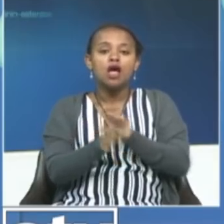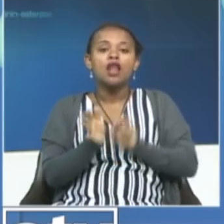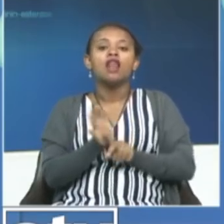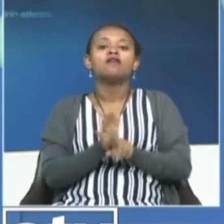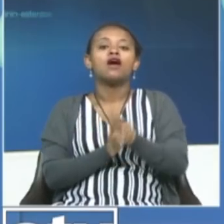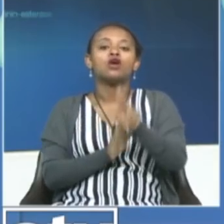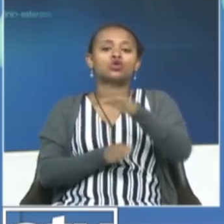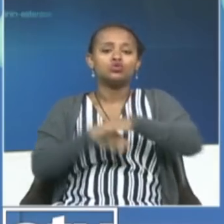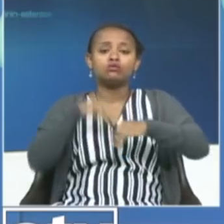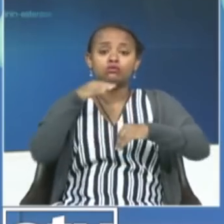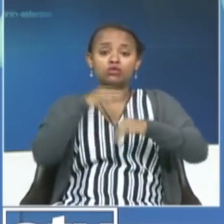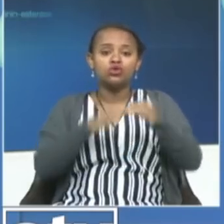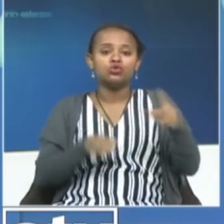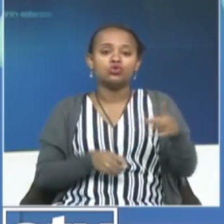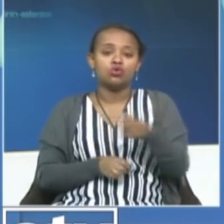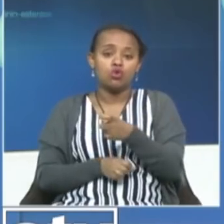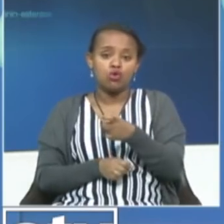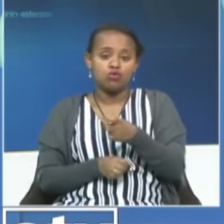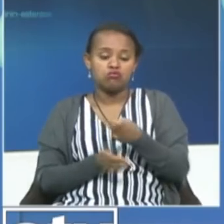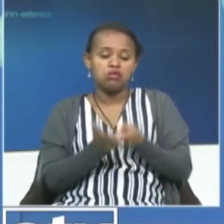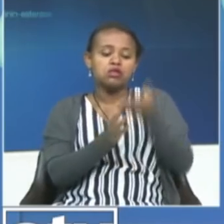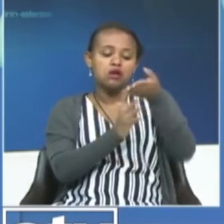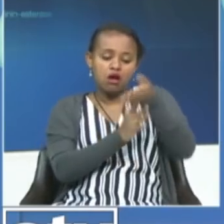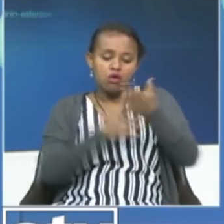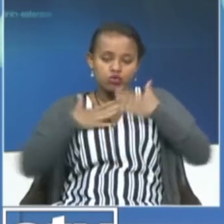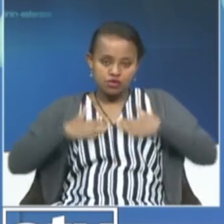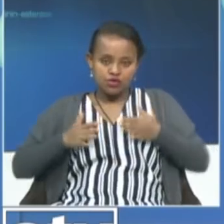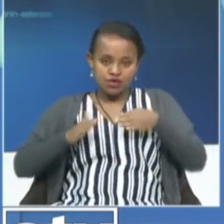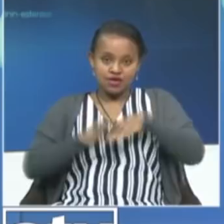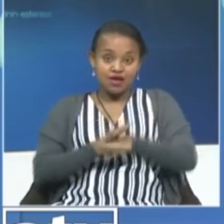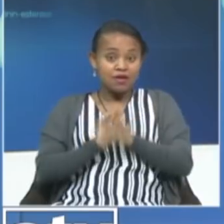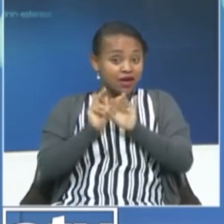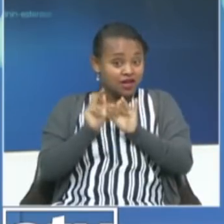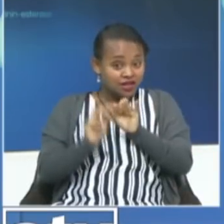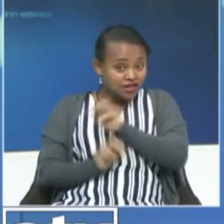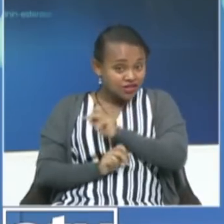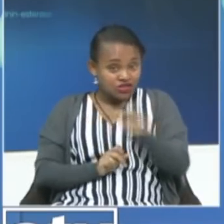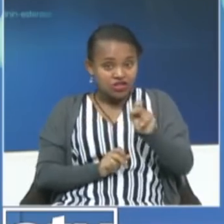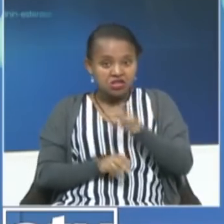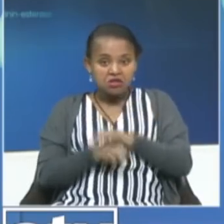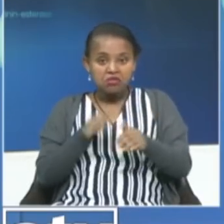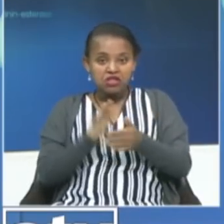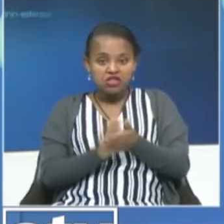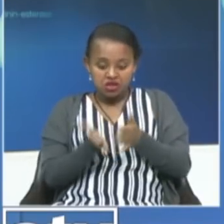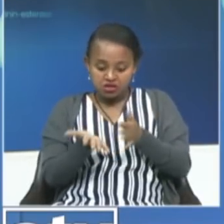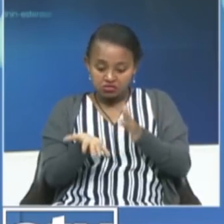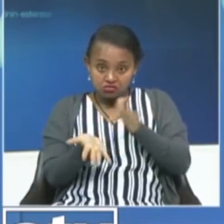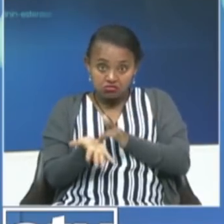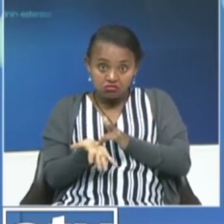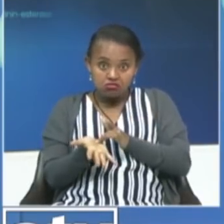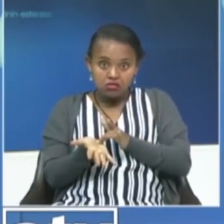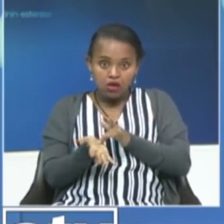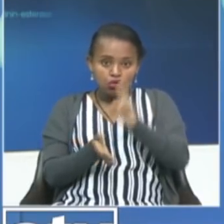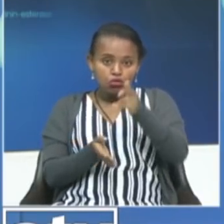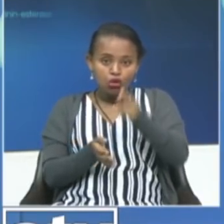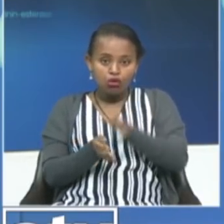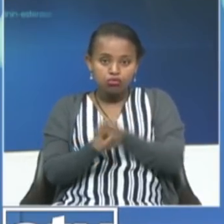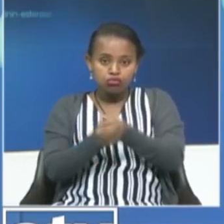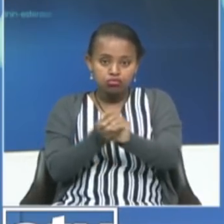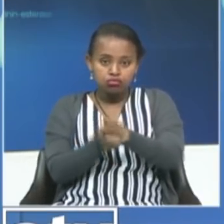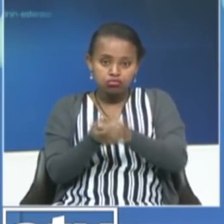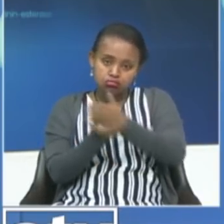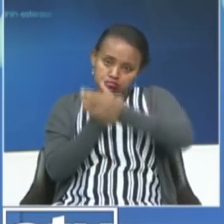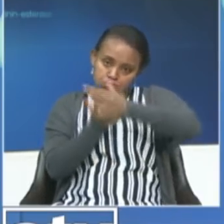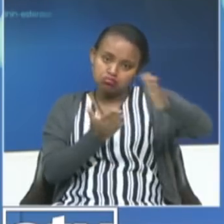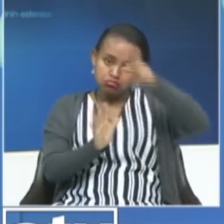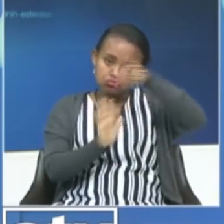ለቫይረሱ ምቹ ስለሆኑ በዛ በኩል ወደ ሰውነታችን ይገባል እንጂ እጃችንም ብንይዝ ቶሎ መታጠብ ያስወግደዋል፣ ይገለዋል።